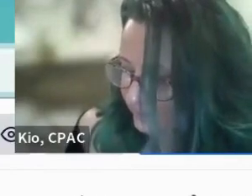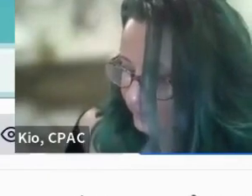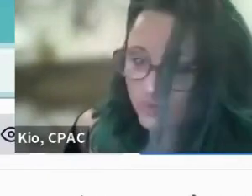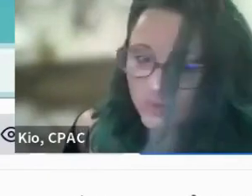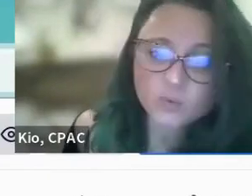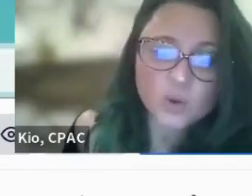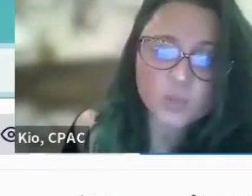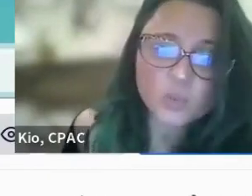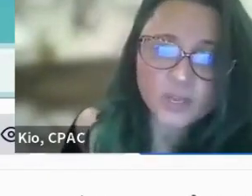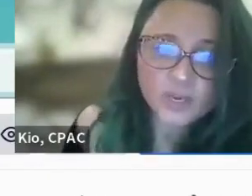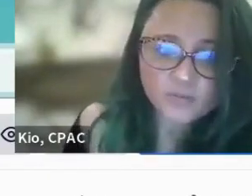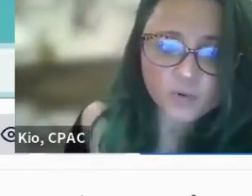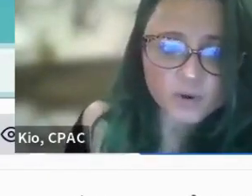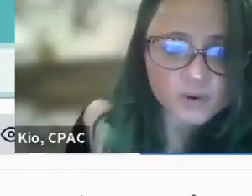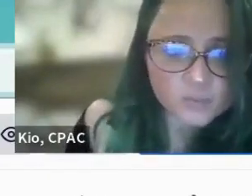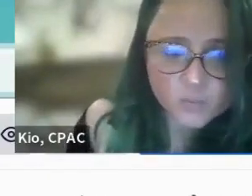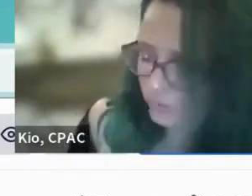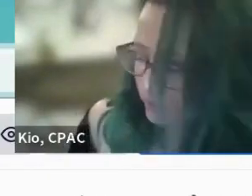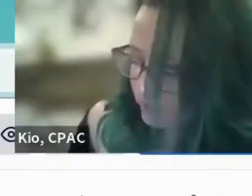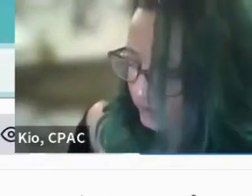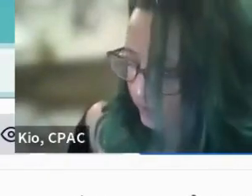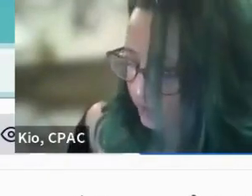及你的结论。